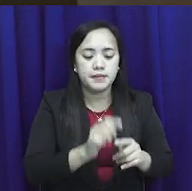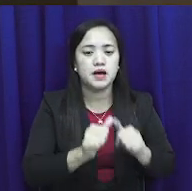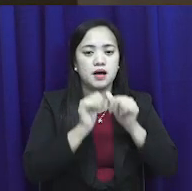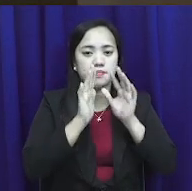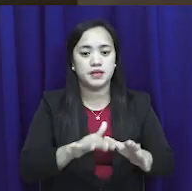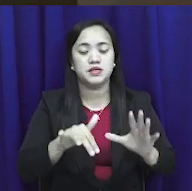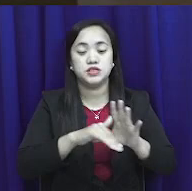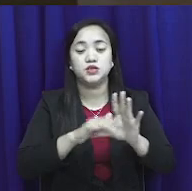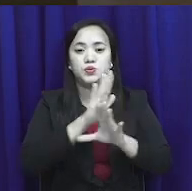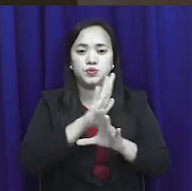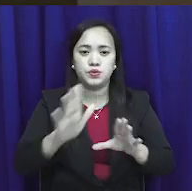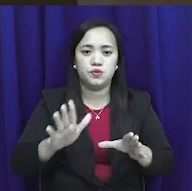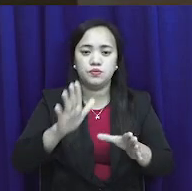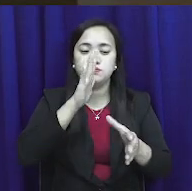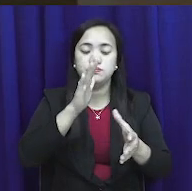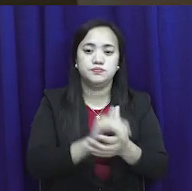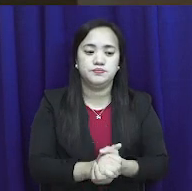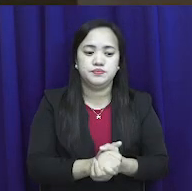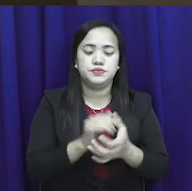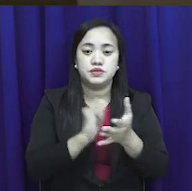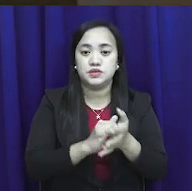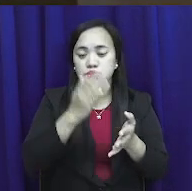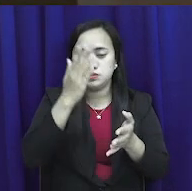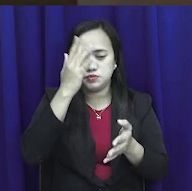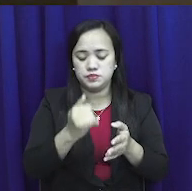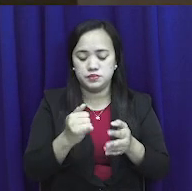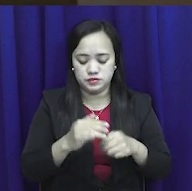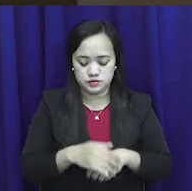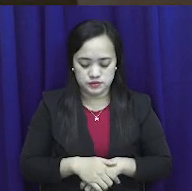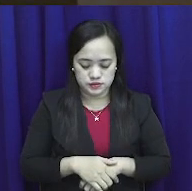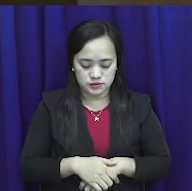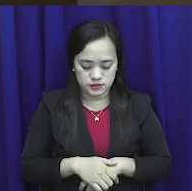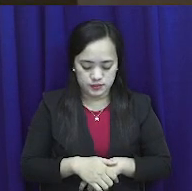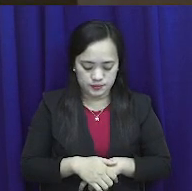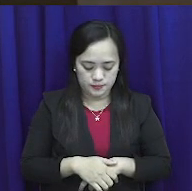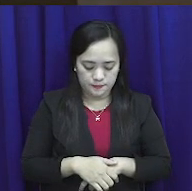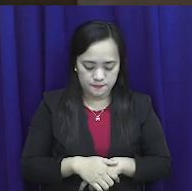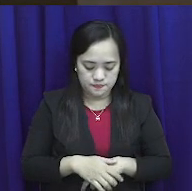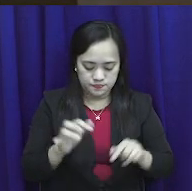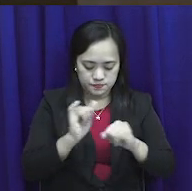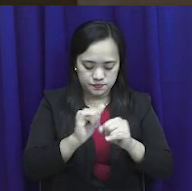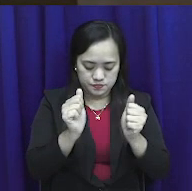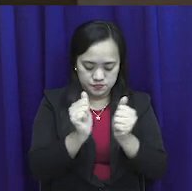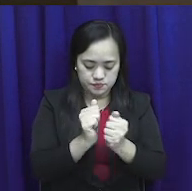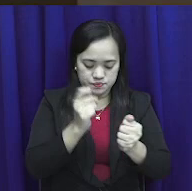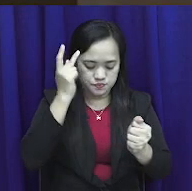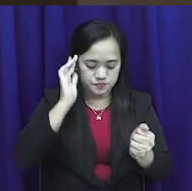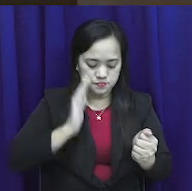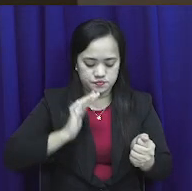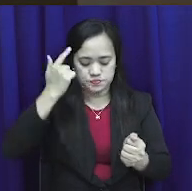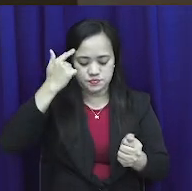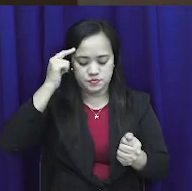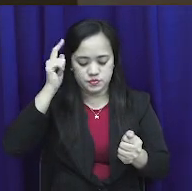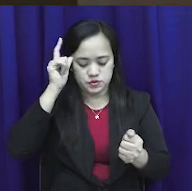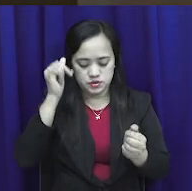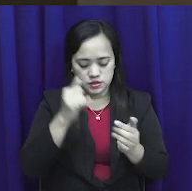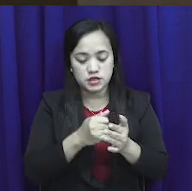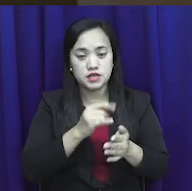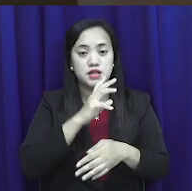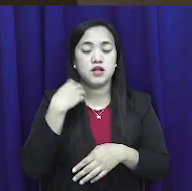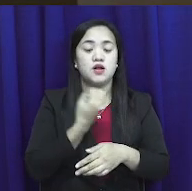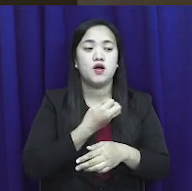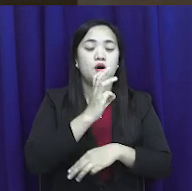ating asawa tinuturo ni pas pinap yawan ko lang kasi alam niyo tama yung sinabi ma'am e kaya minsan sa mundo Ganyan din kasi